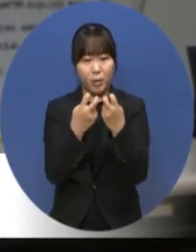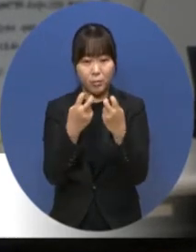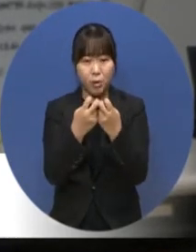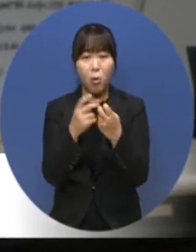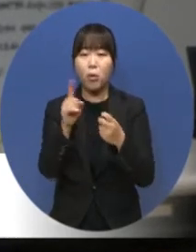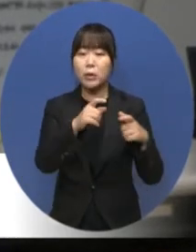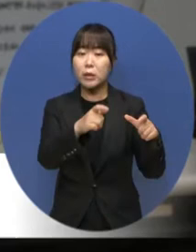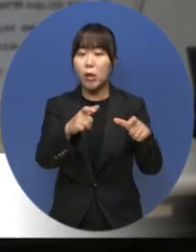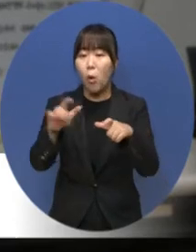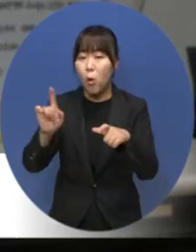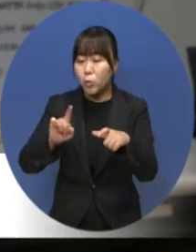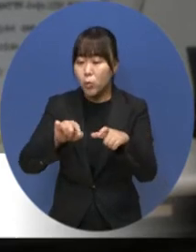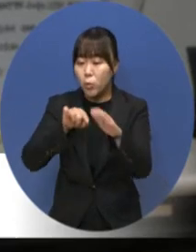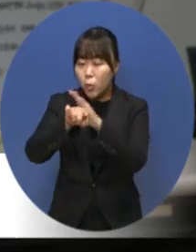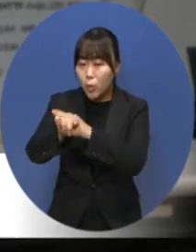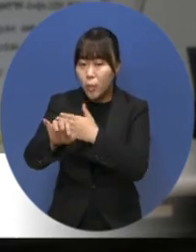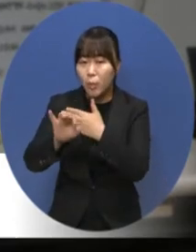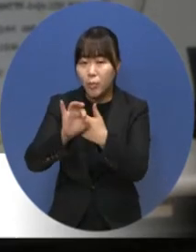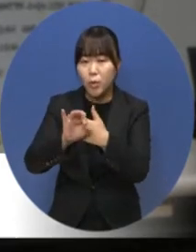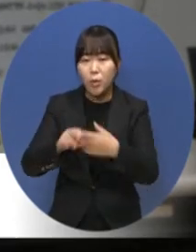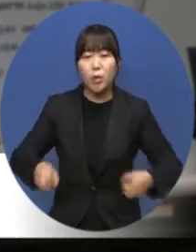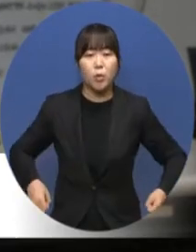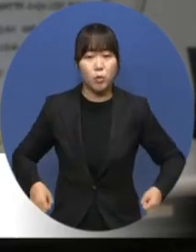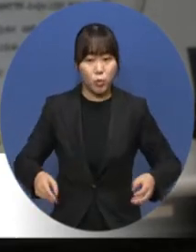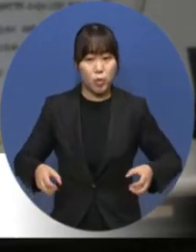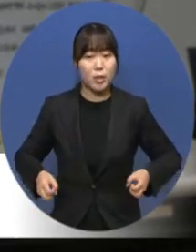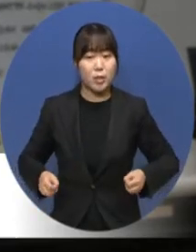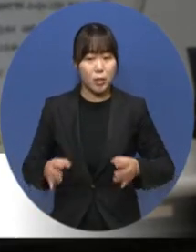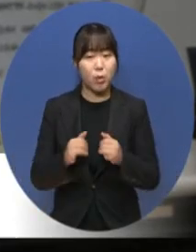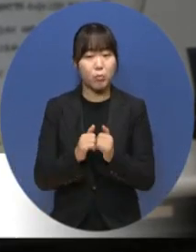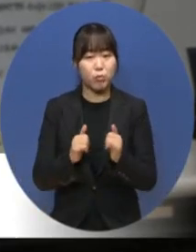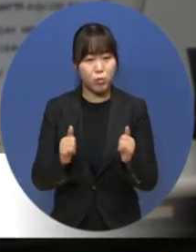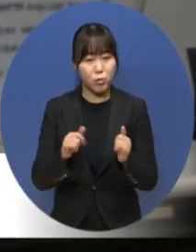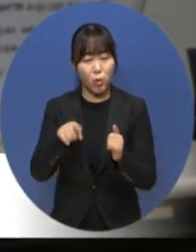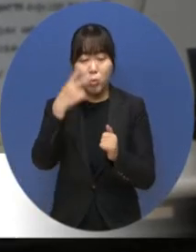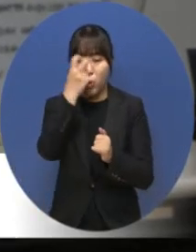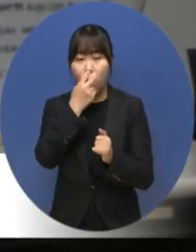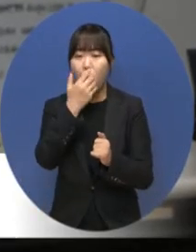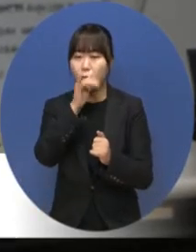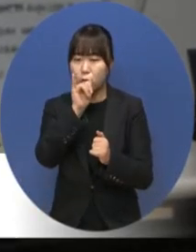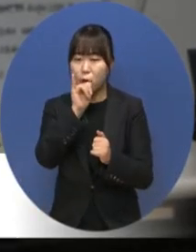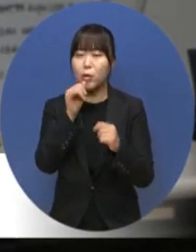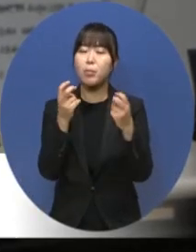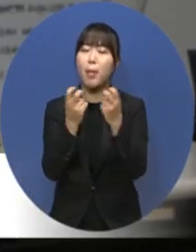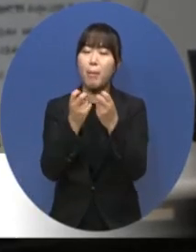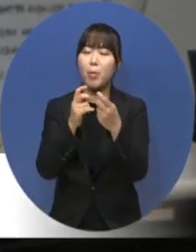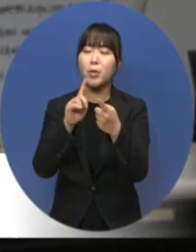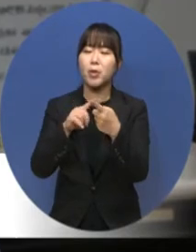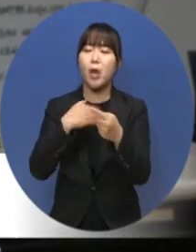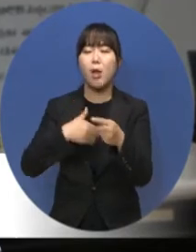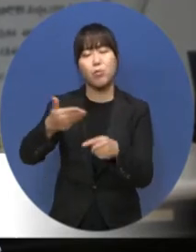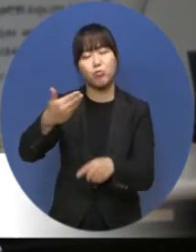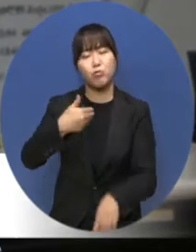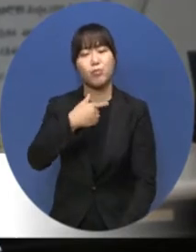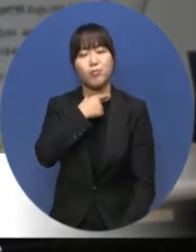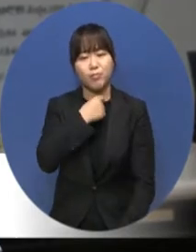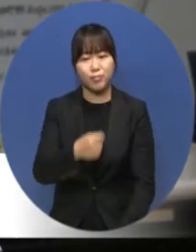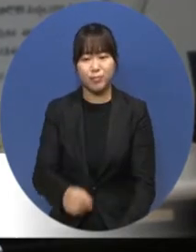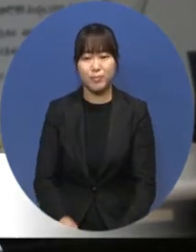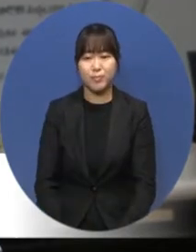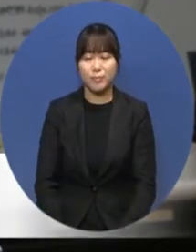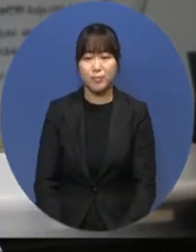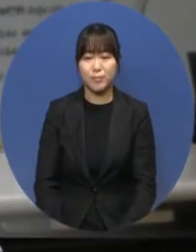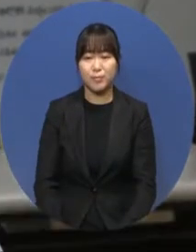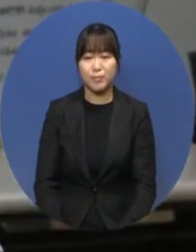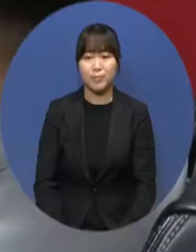어느 지역에 어느 곳에 가면은 휠체어 타시는 분들도 검사를 할수 있다거나 이런 방법까지도 좀 제시를